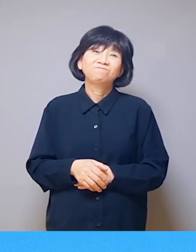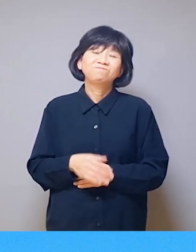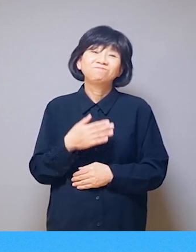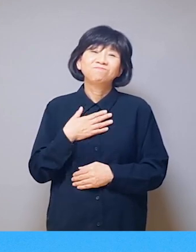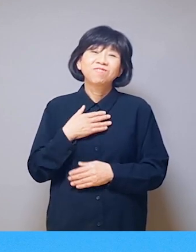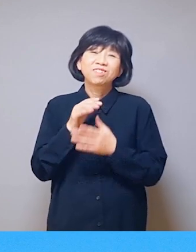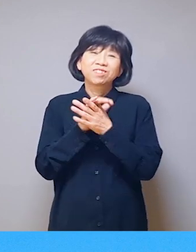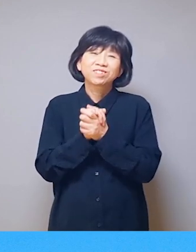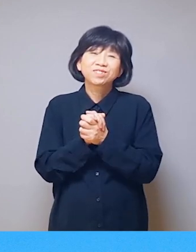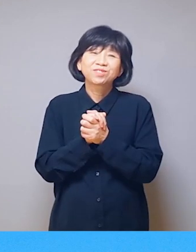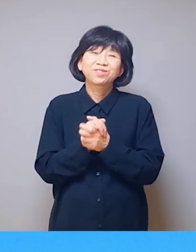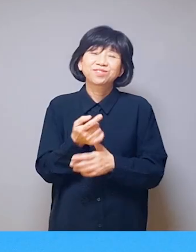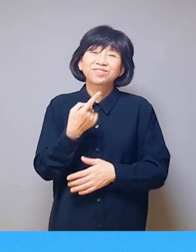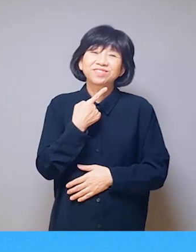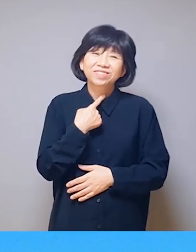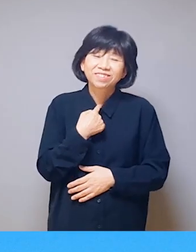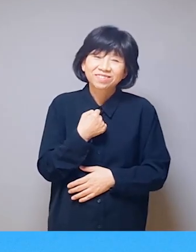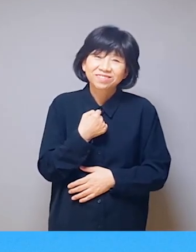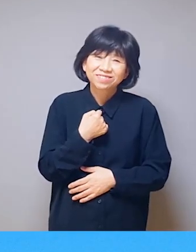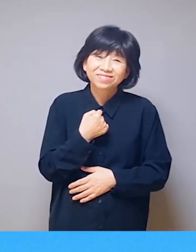제가 기도한 적이 있을까요? 없을까요?